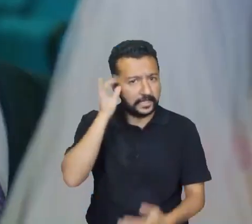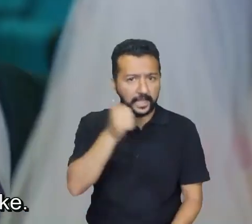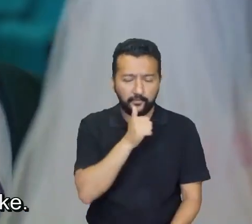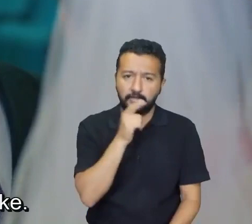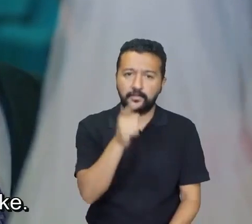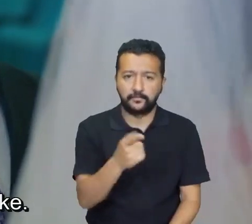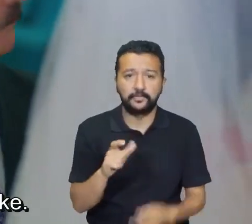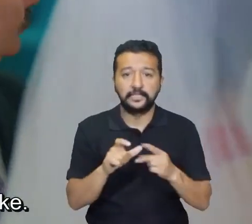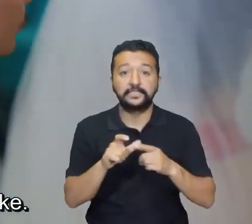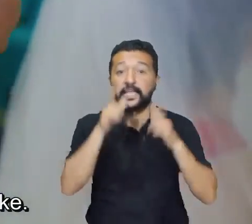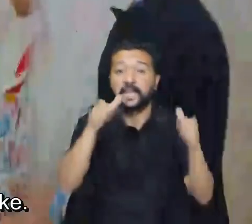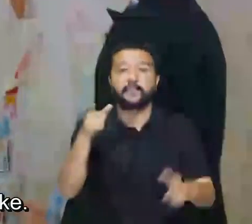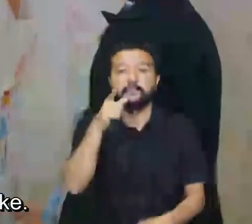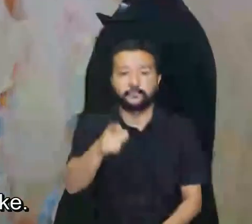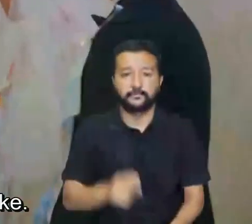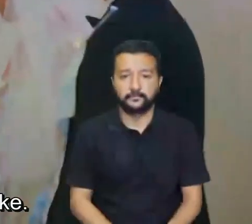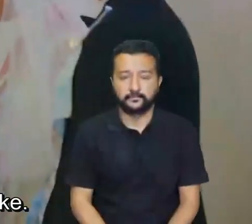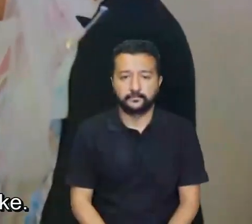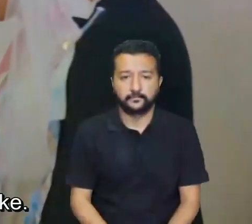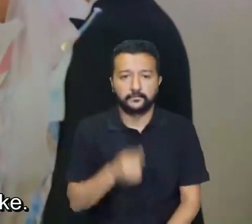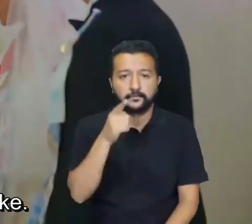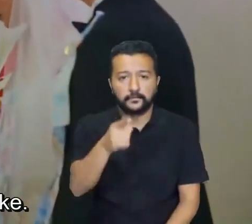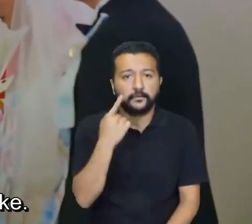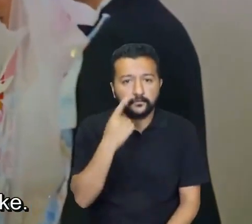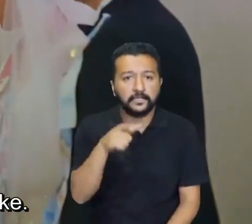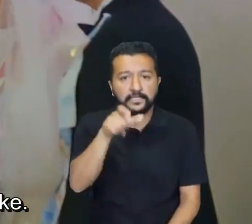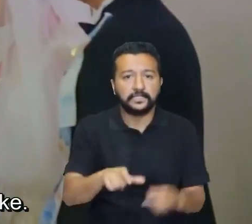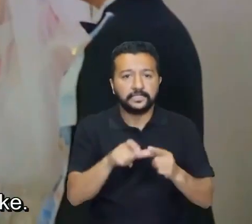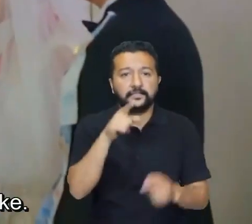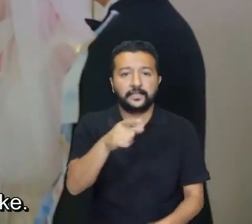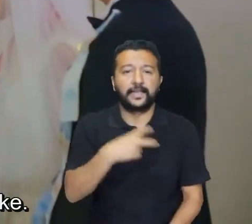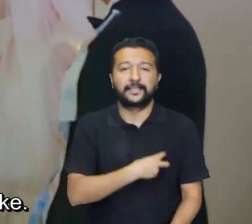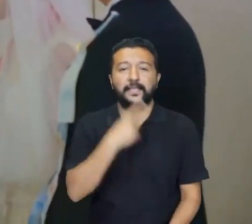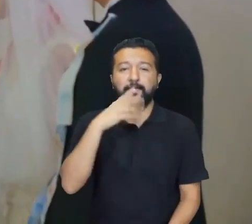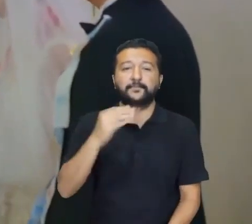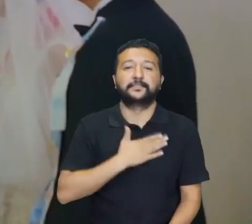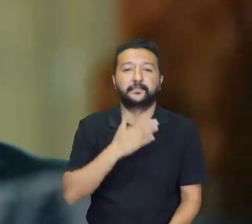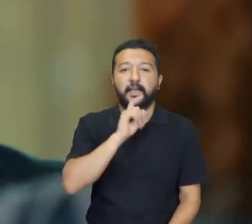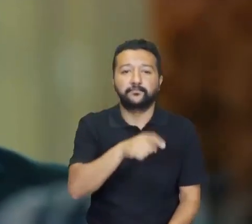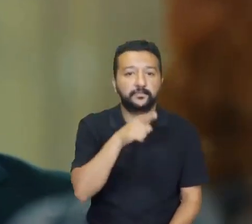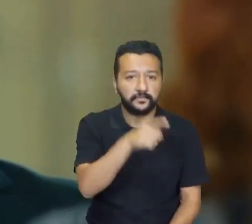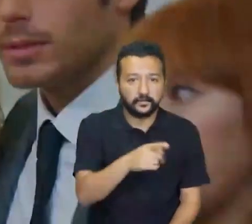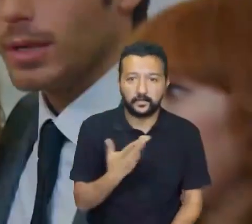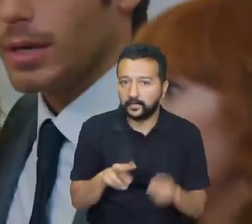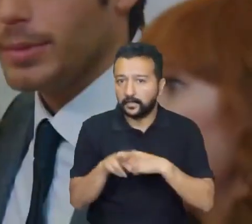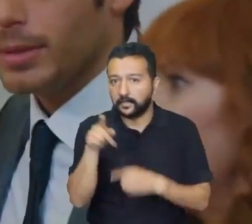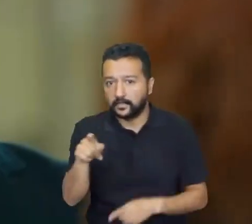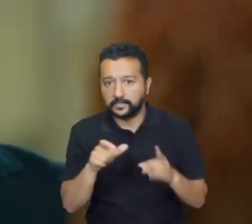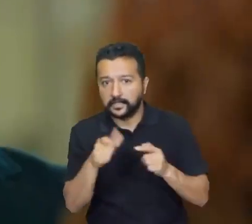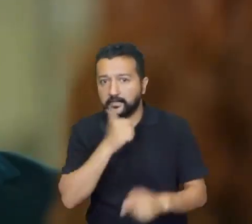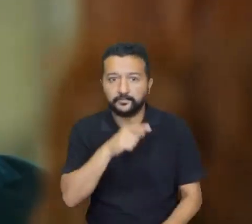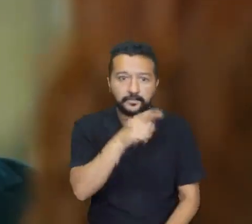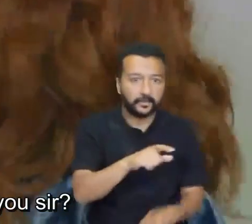adam. Şener. Aşk pastam. Şener. Aşk pastam. Amca. Yeğenim. Şener